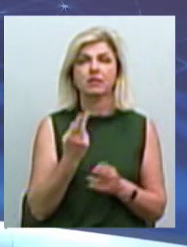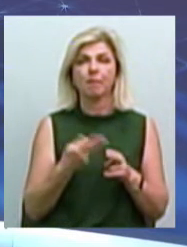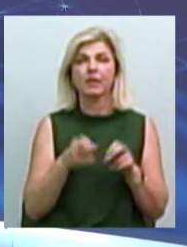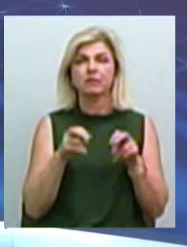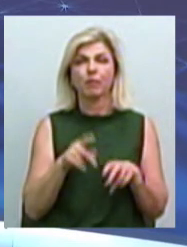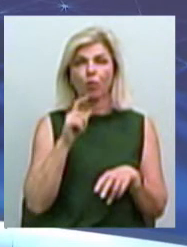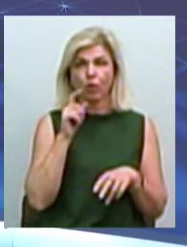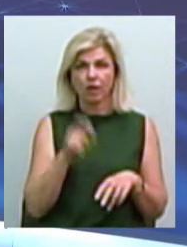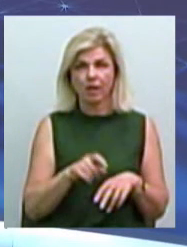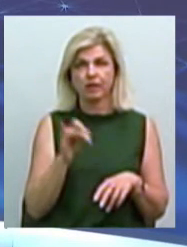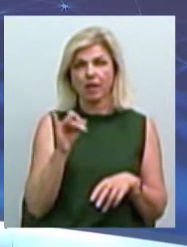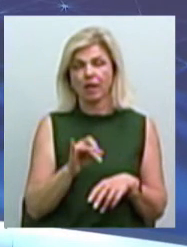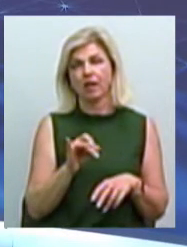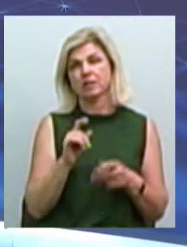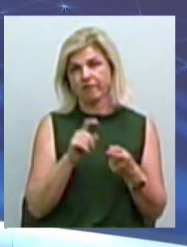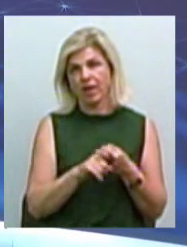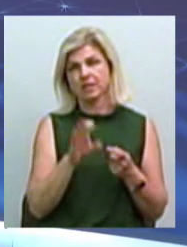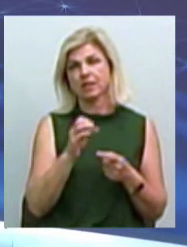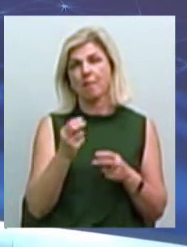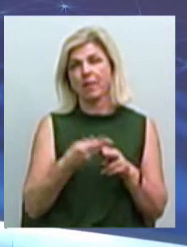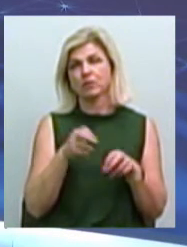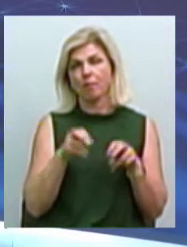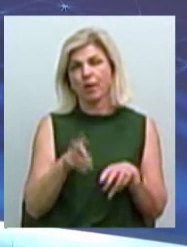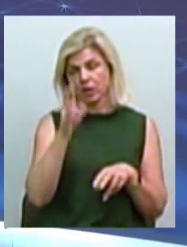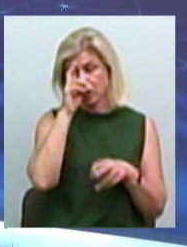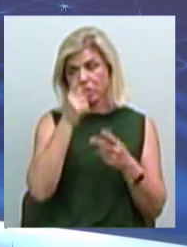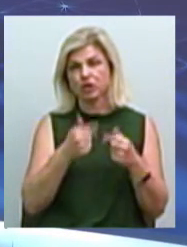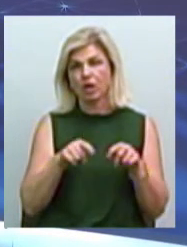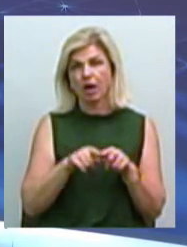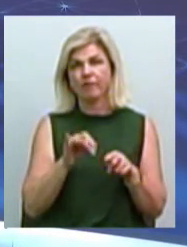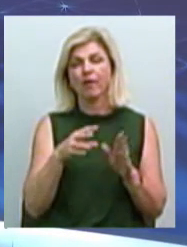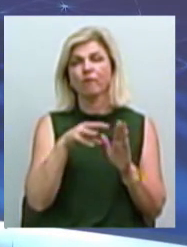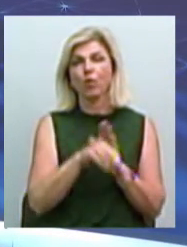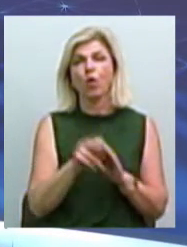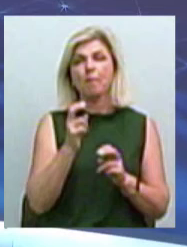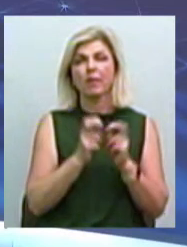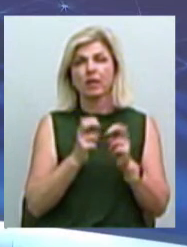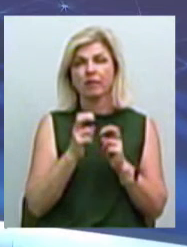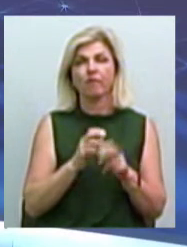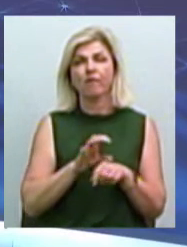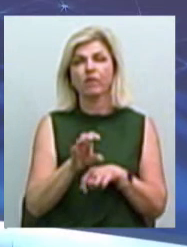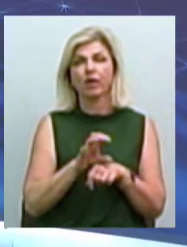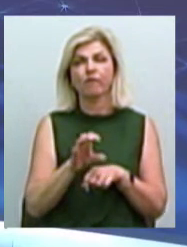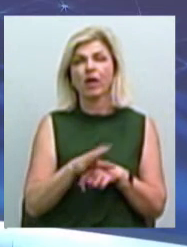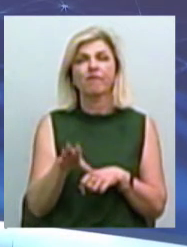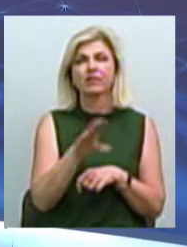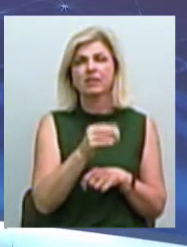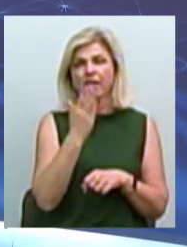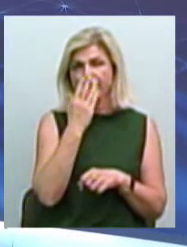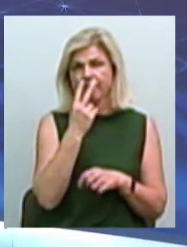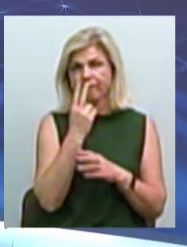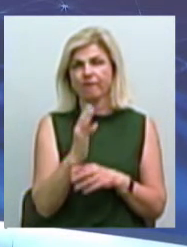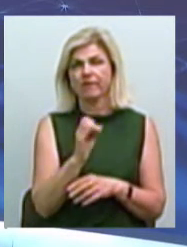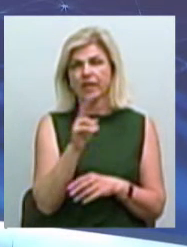істотні ризики для безпеки держави. І сюди ж підприємства з виготовлення та ремонту всіх видів зброї, що перебуває на озброєнні Збройних сил України, і